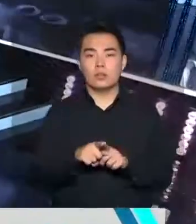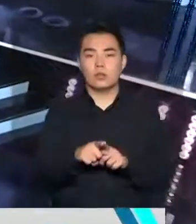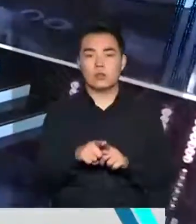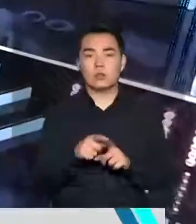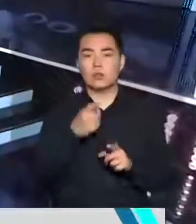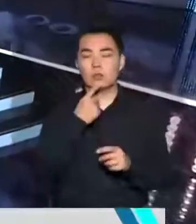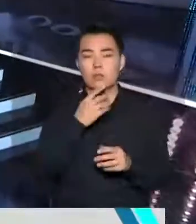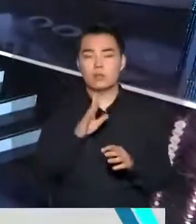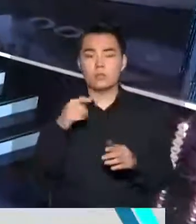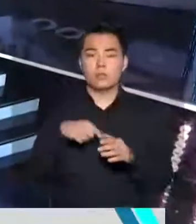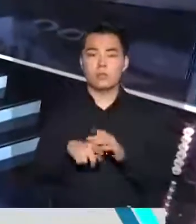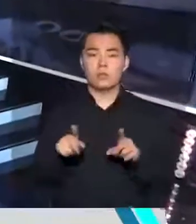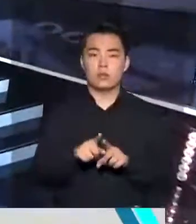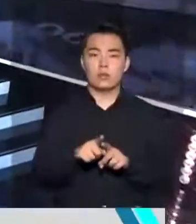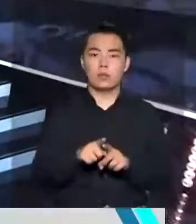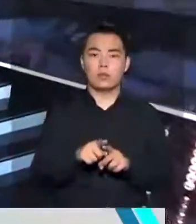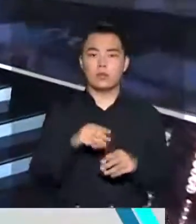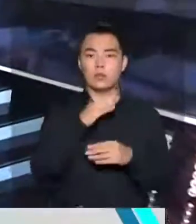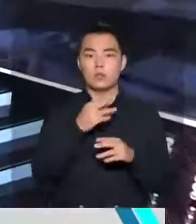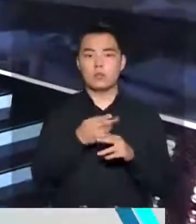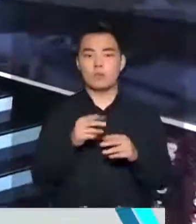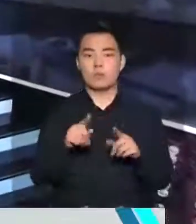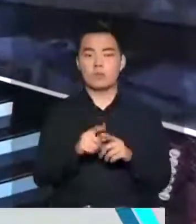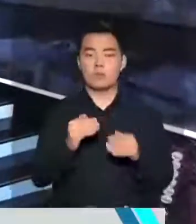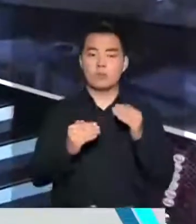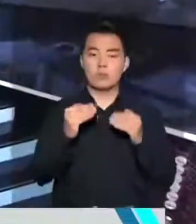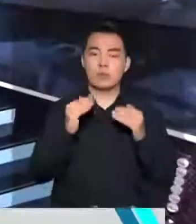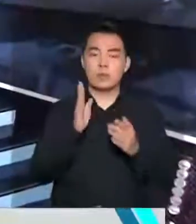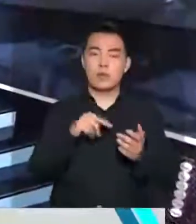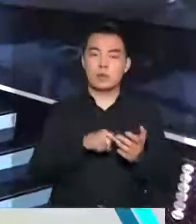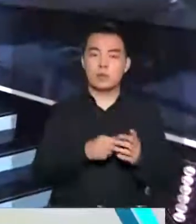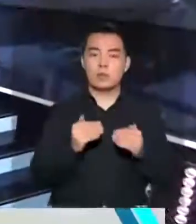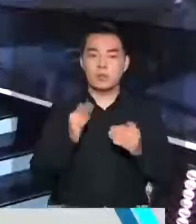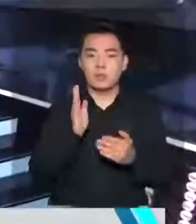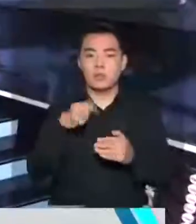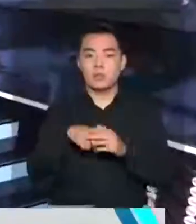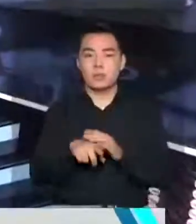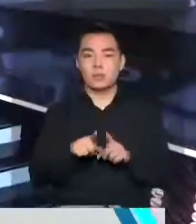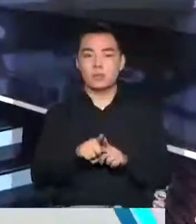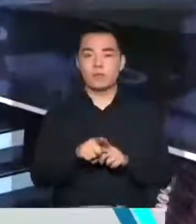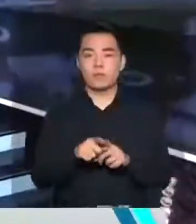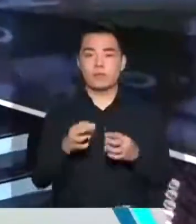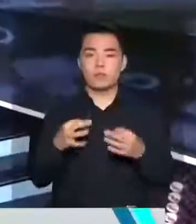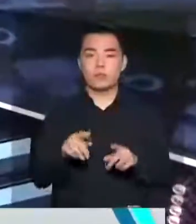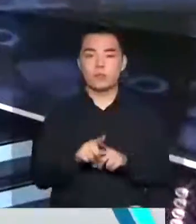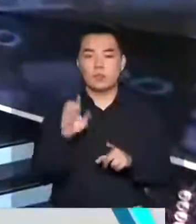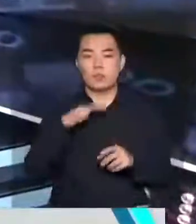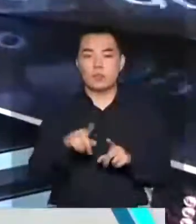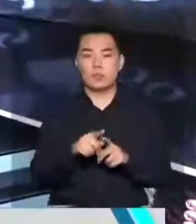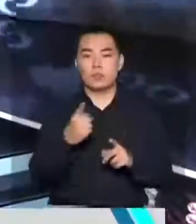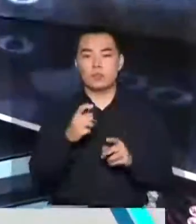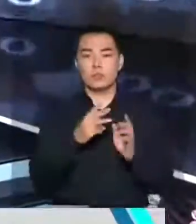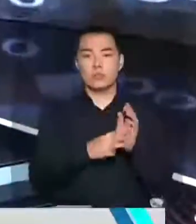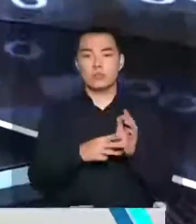үй құрылыс саласында жетістіктеріміз де бар. Жеткілікті осы тәуелсіздік алғалы бері 30 жылдың ішінде 186 миллион